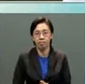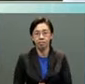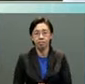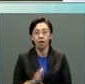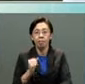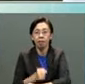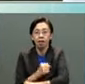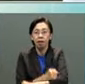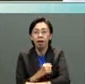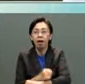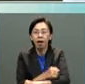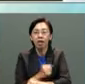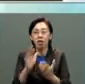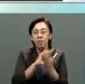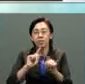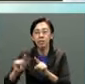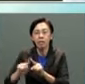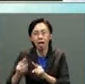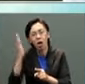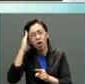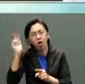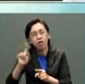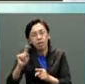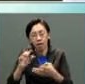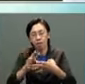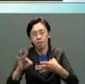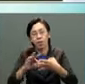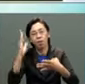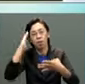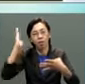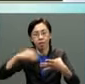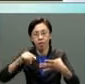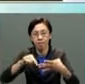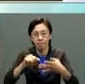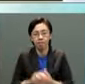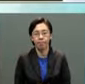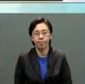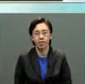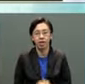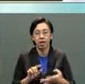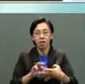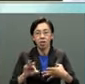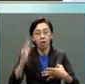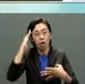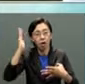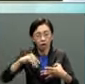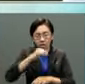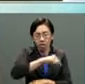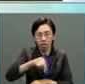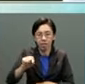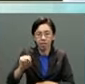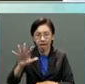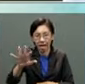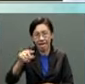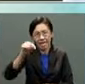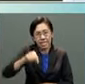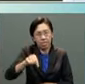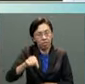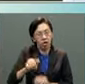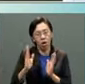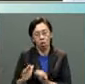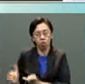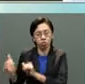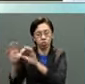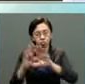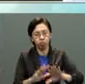แรงงานที่อาศัยอยู่ในหอพักนะครับโดยหอพัก25แห่งได้ถูกกำหนดให้เป็นพื้นที่